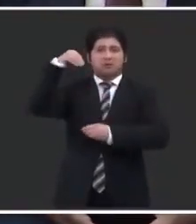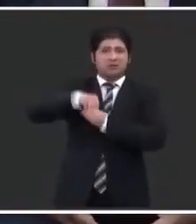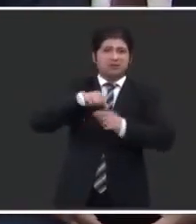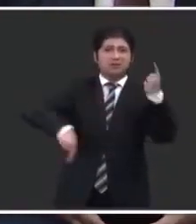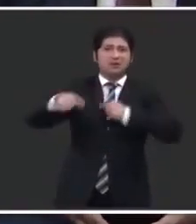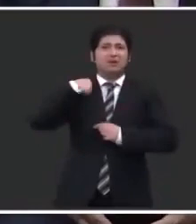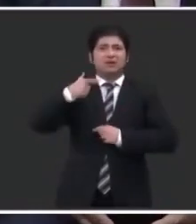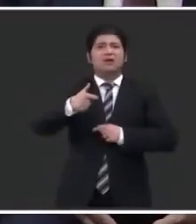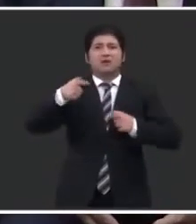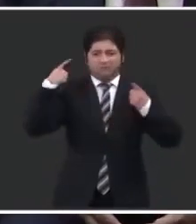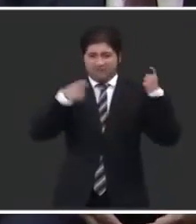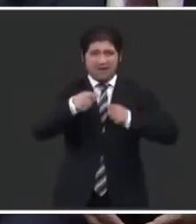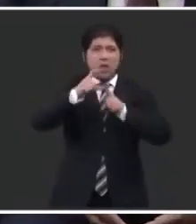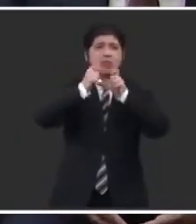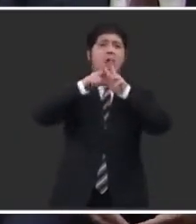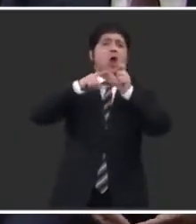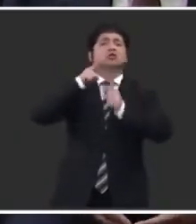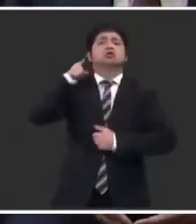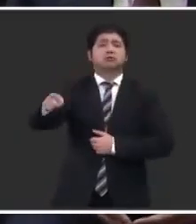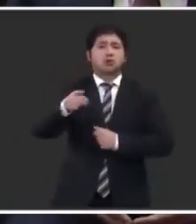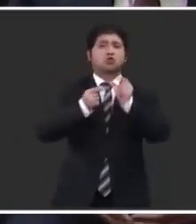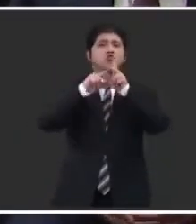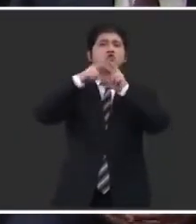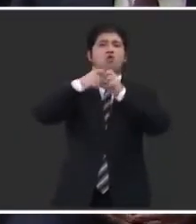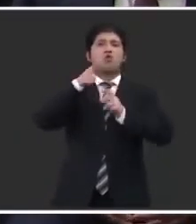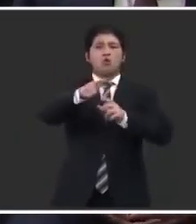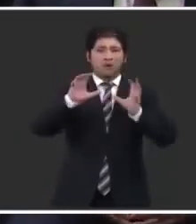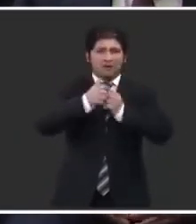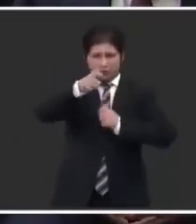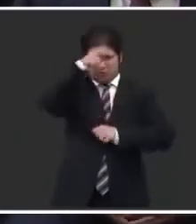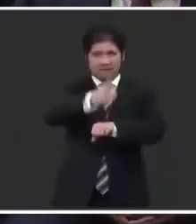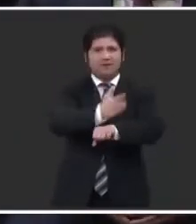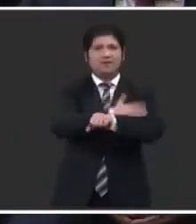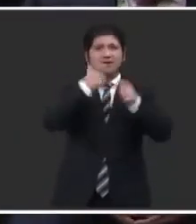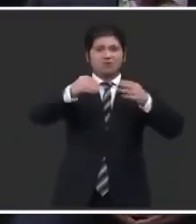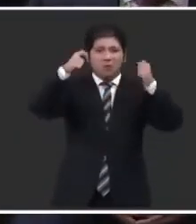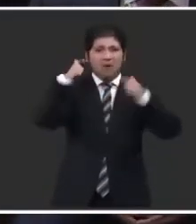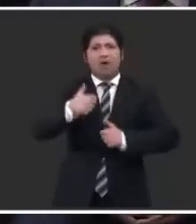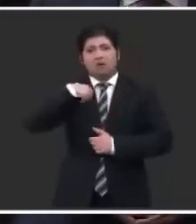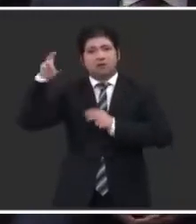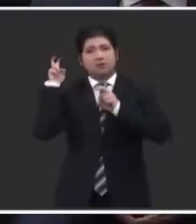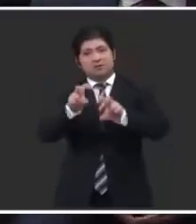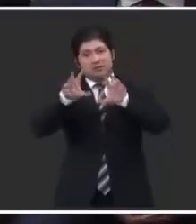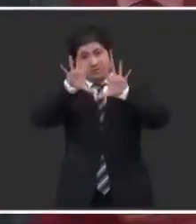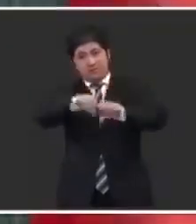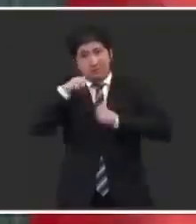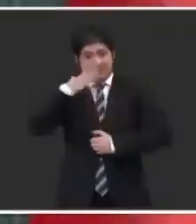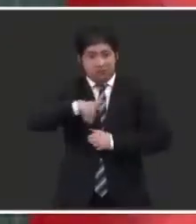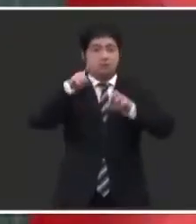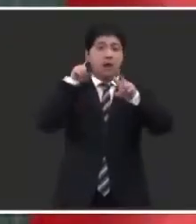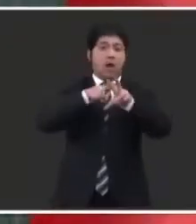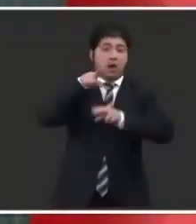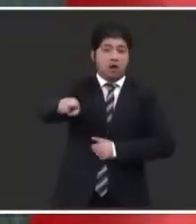taciz edilirken deaş'ın çukur eylemleriyle Vatan topraklarına göz dikilirken PKK'nın